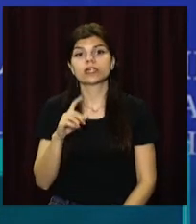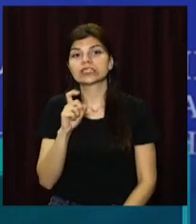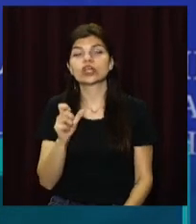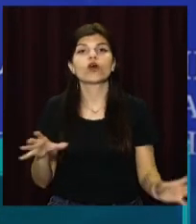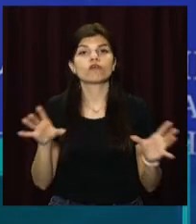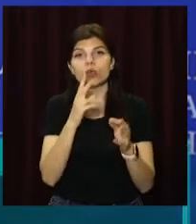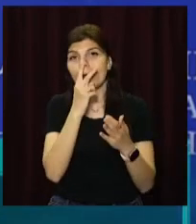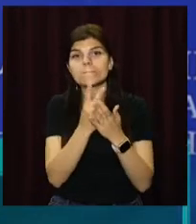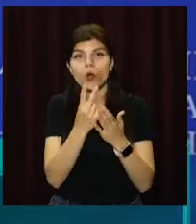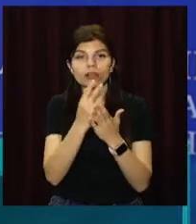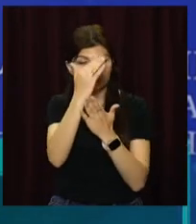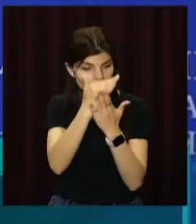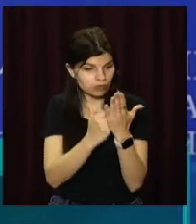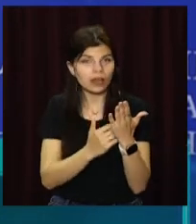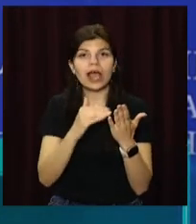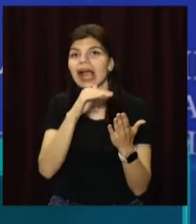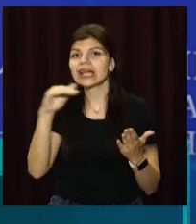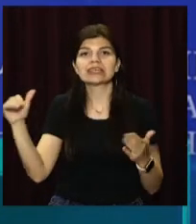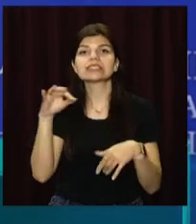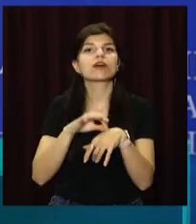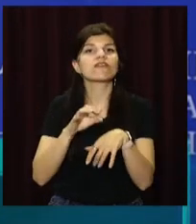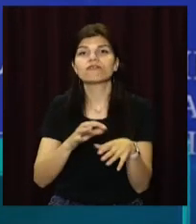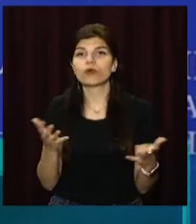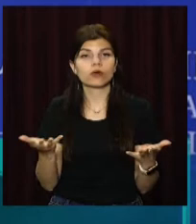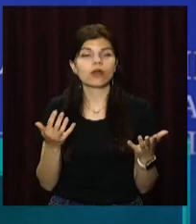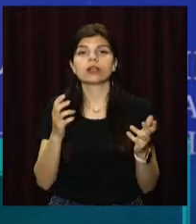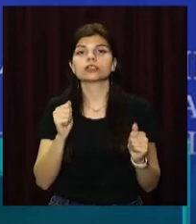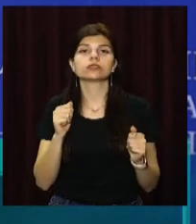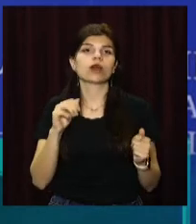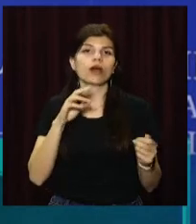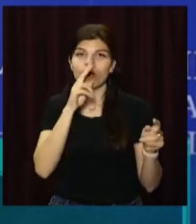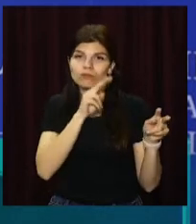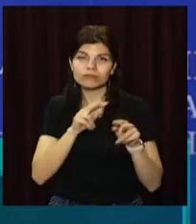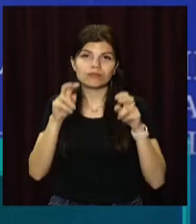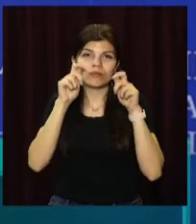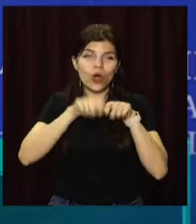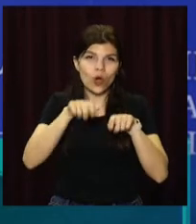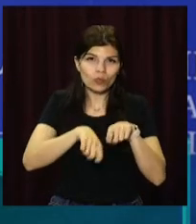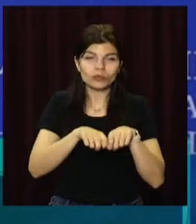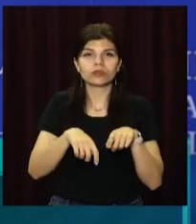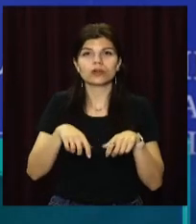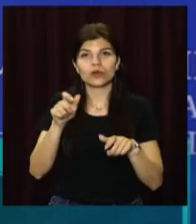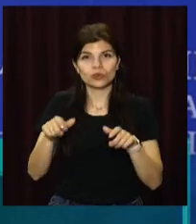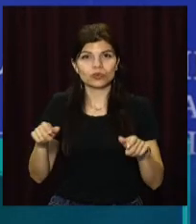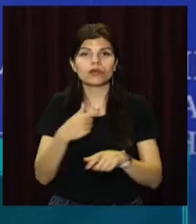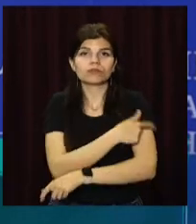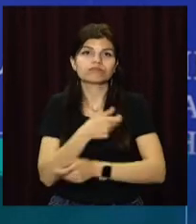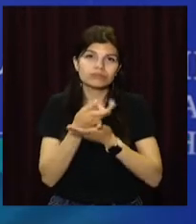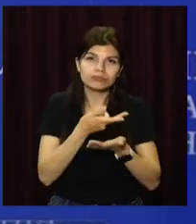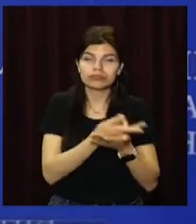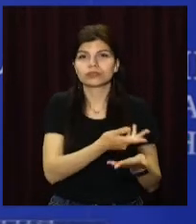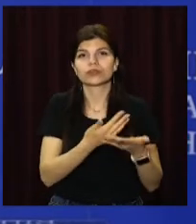усіма показниками, за рівнем захворюваності, за обсягами обстеження пацієнтів,